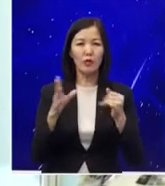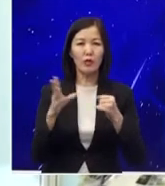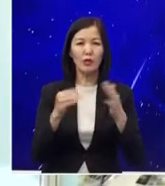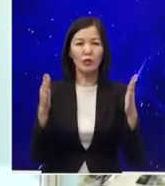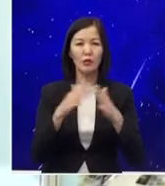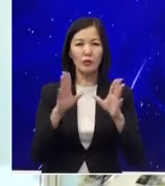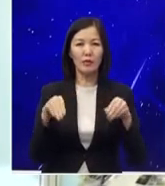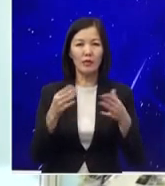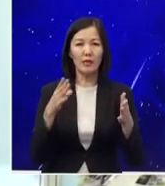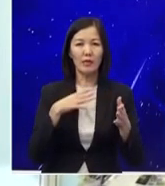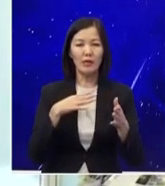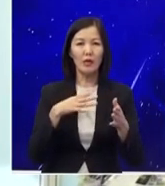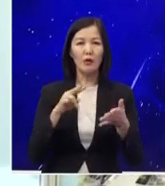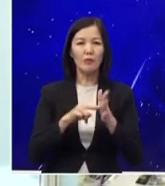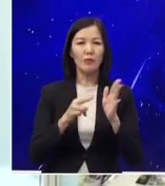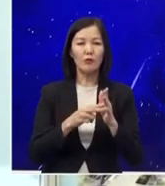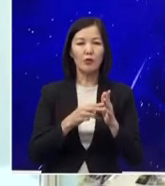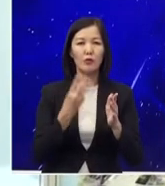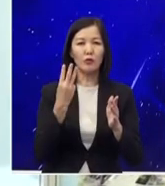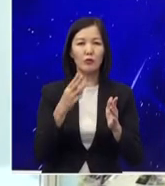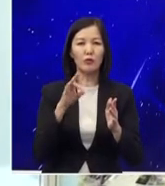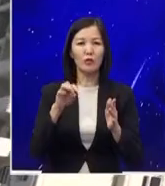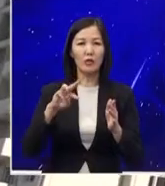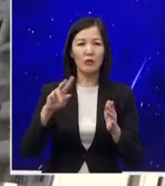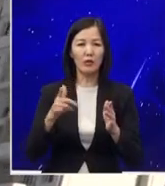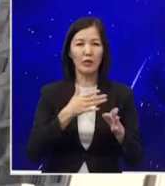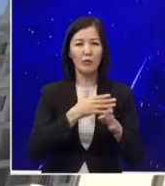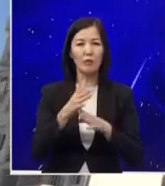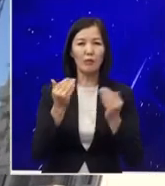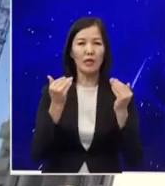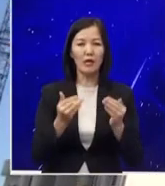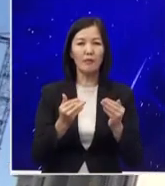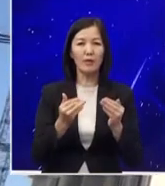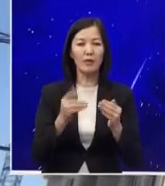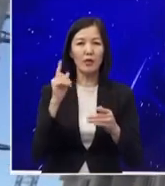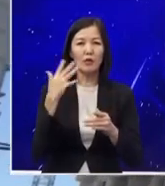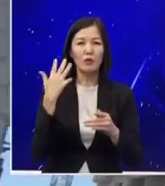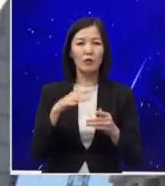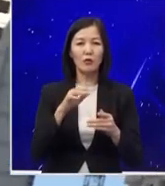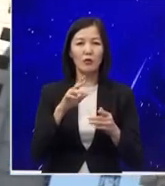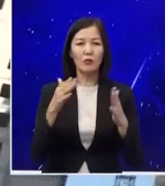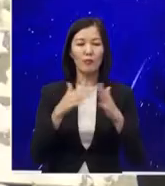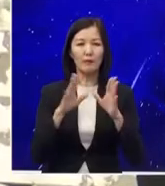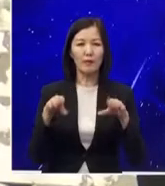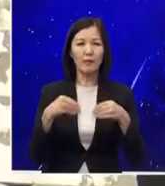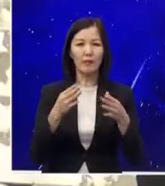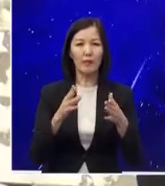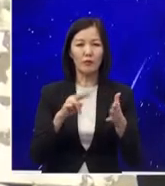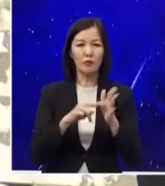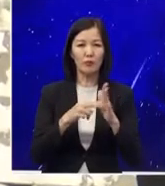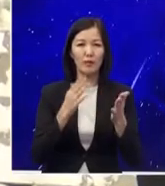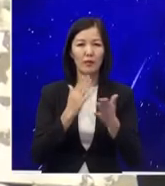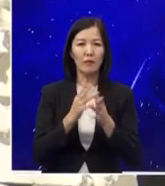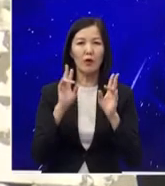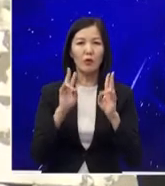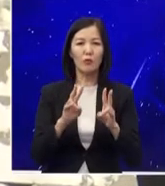үйлер пайдалануға берілген. Оған бюджеттен 3 триллион теңге бөлінген, ал биылғы жылы 150 мың баспана пайдалануға берілмек.